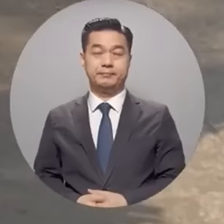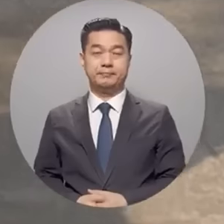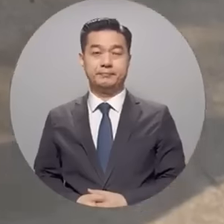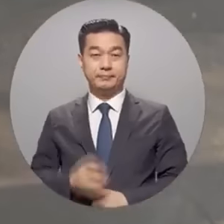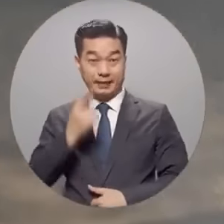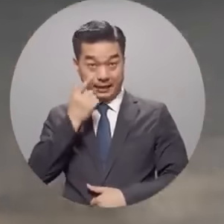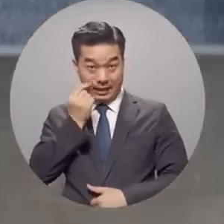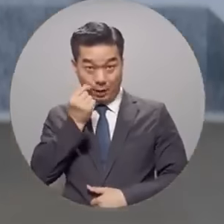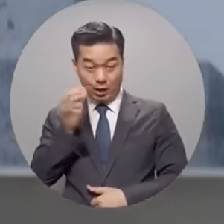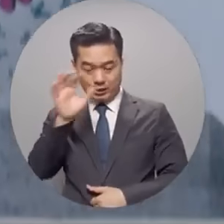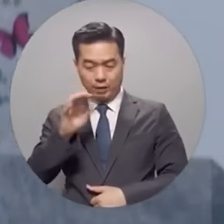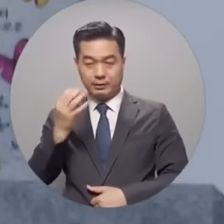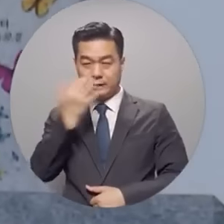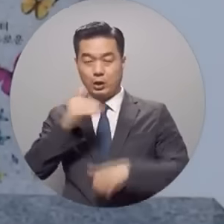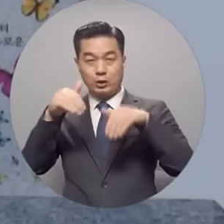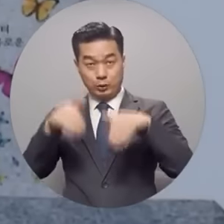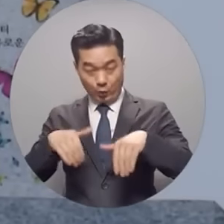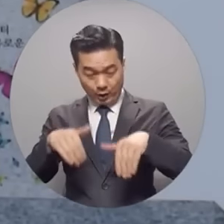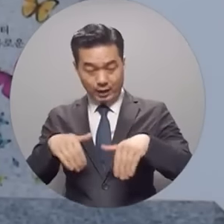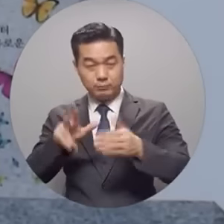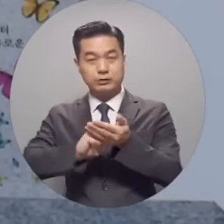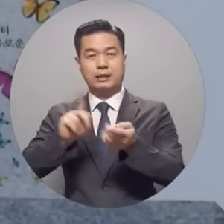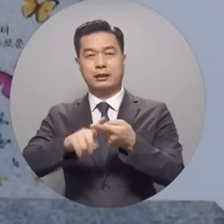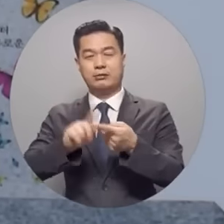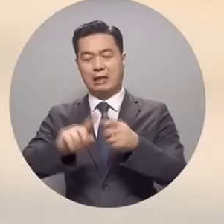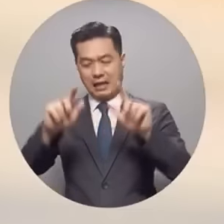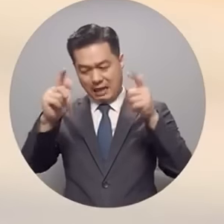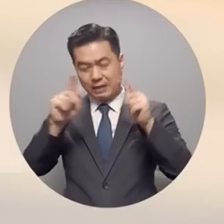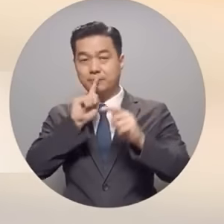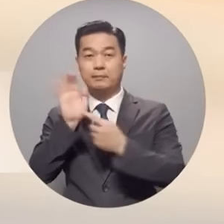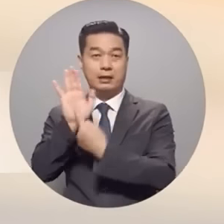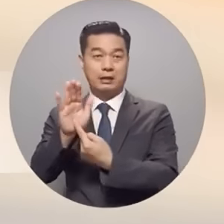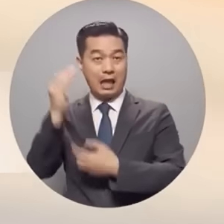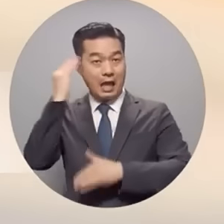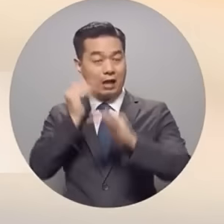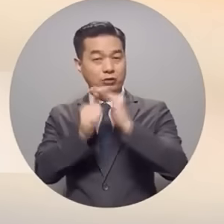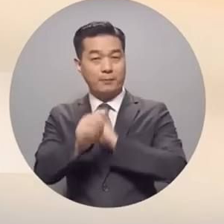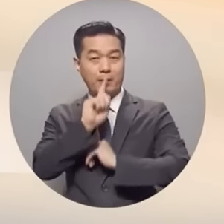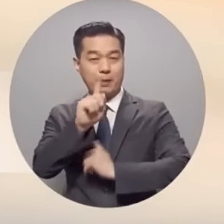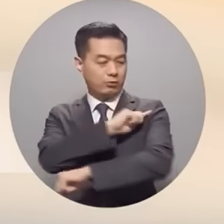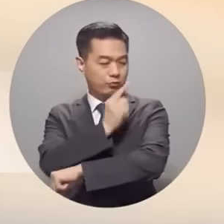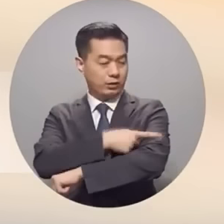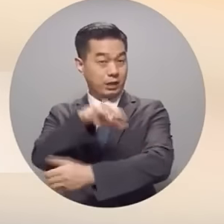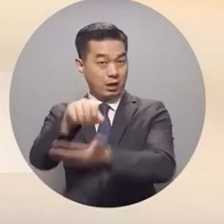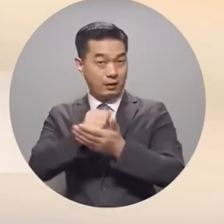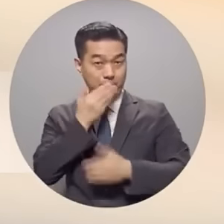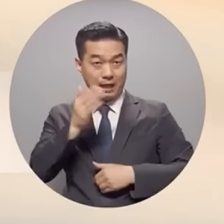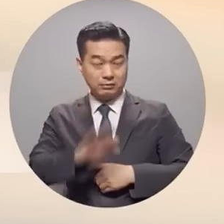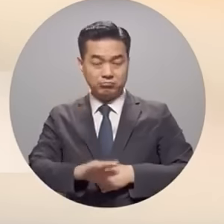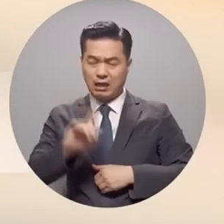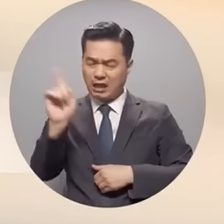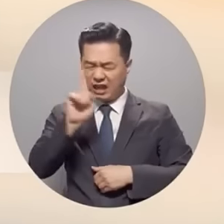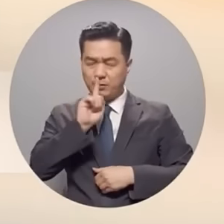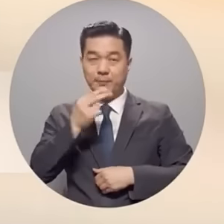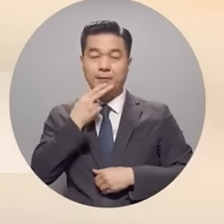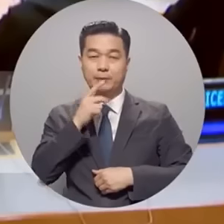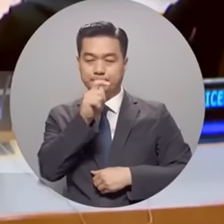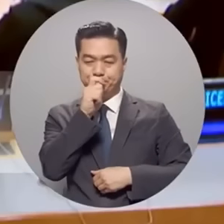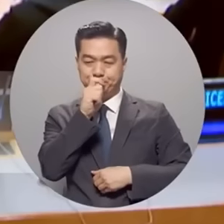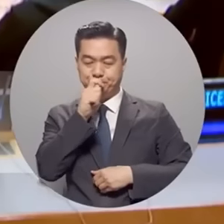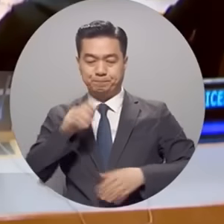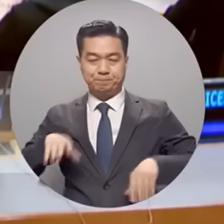일본은 거듭 일본군 위안부의 존재를 부정했습니다. 한국 대표도 발언권을 얻을 수 있었지만 한 번도 나서지 않았고 침묵을